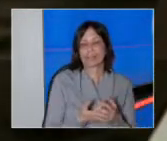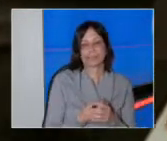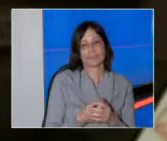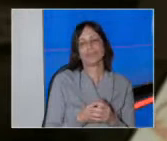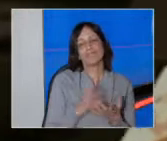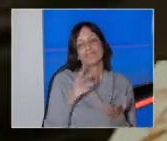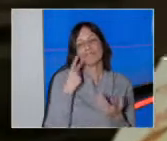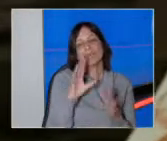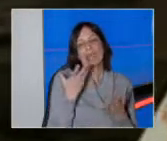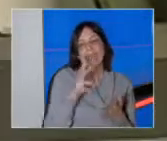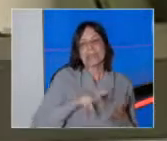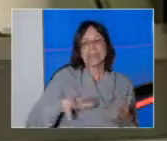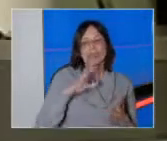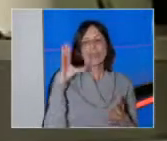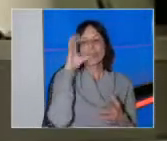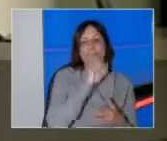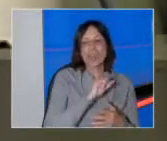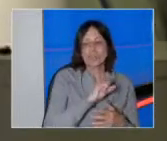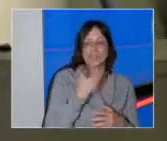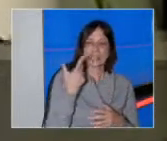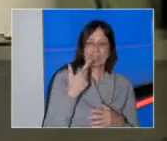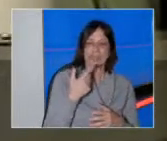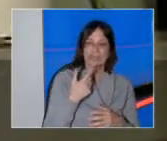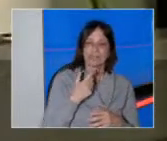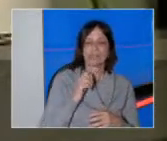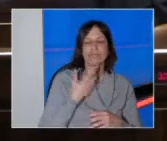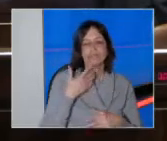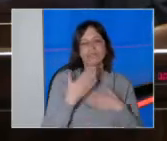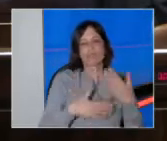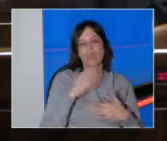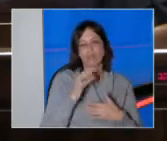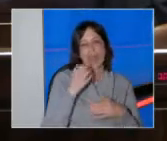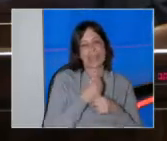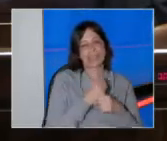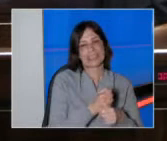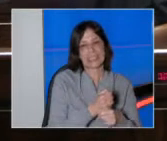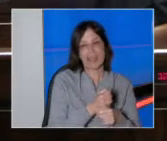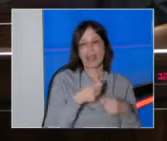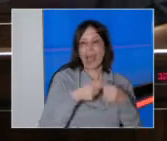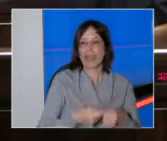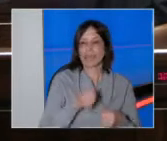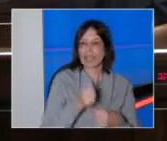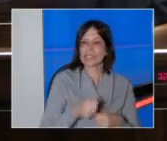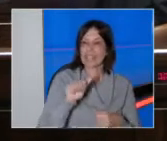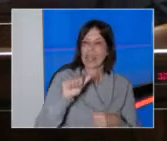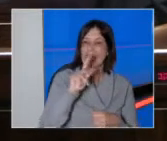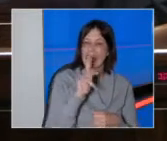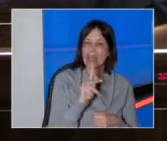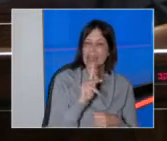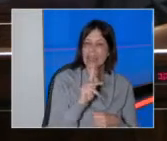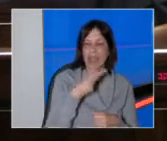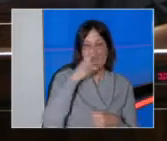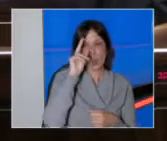באמת כיצד הציבור יתפוס את ההתנהלות של נציגיו, חבר הכנסת אריאל קלנר, הליכוד, לקראת עוד מערכת